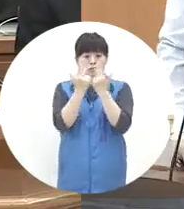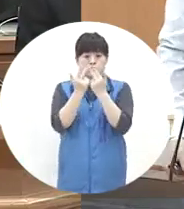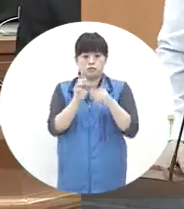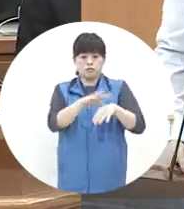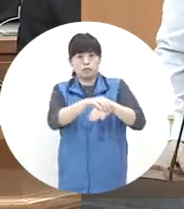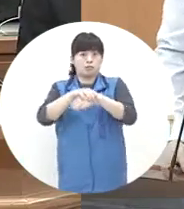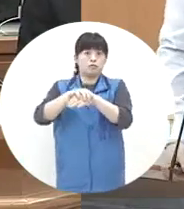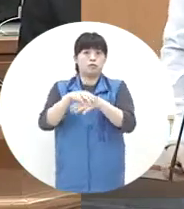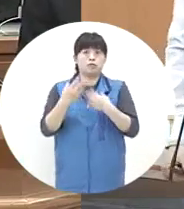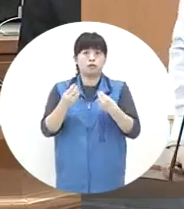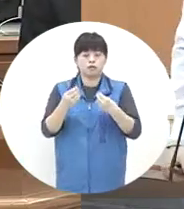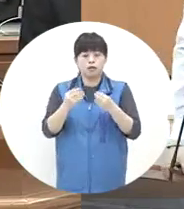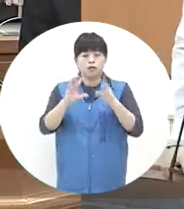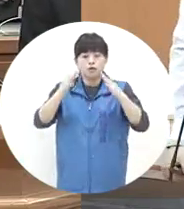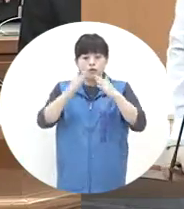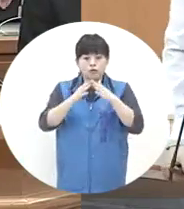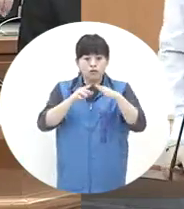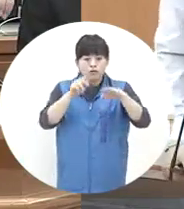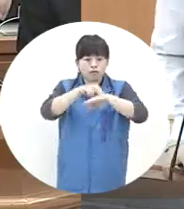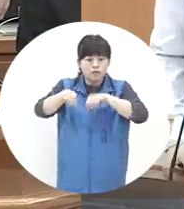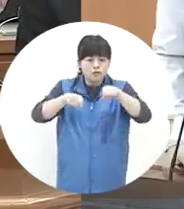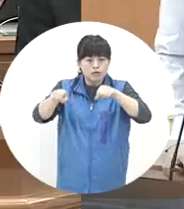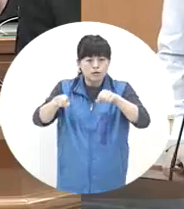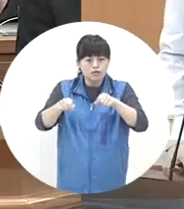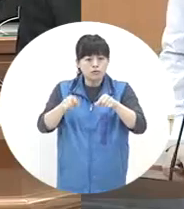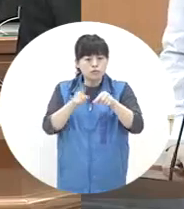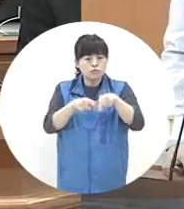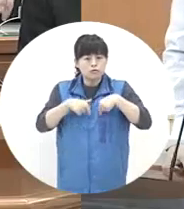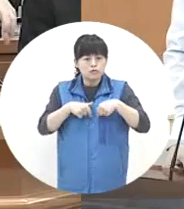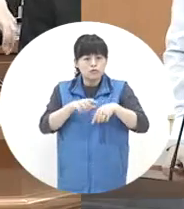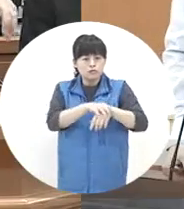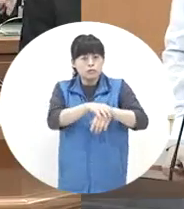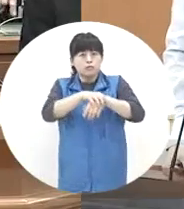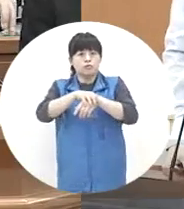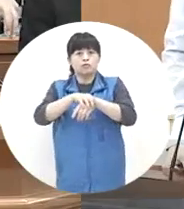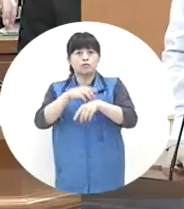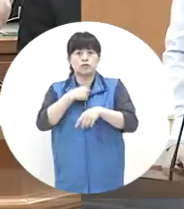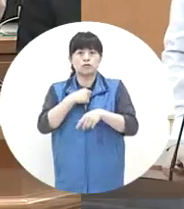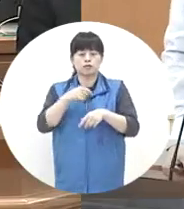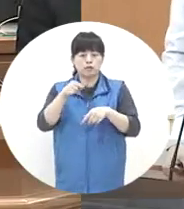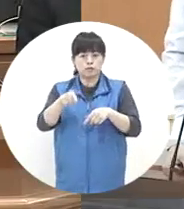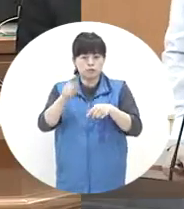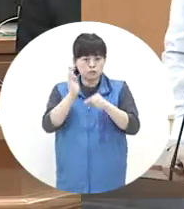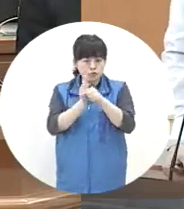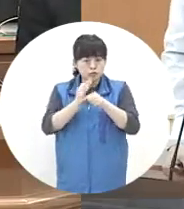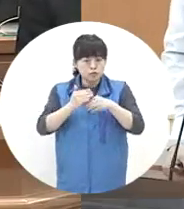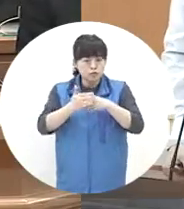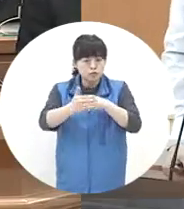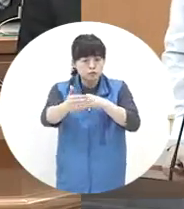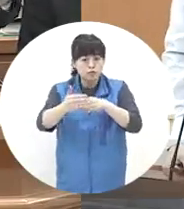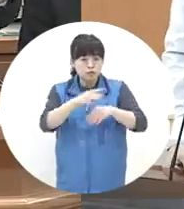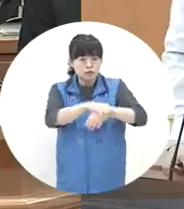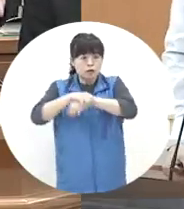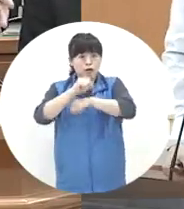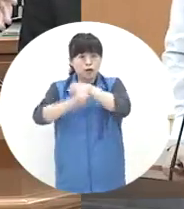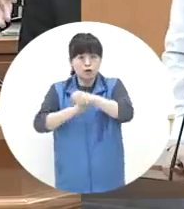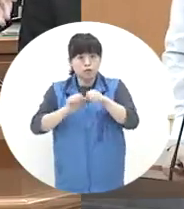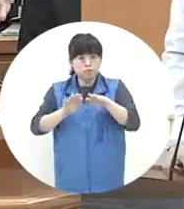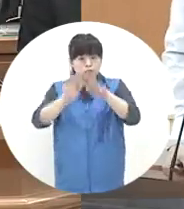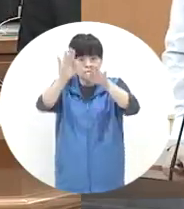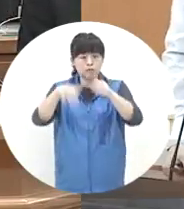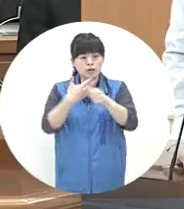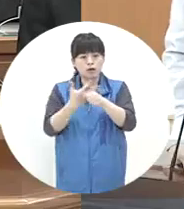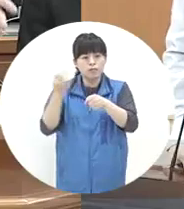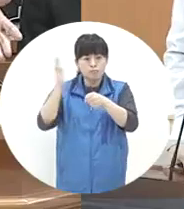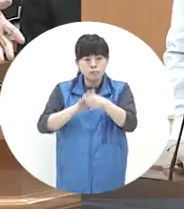来，你国家发展策略要很清，你这个中心点你要带动起来，而且它正在发展，带动起来的时候，给它多一点资源，